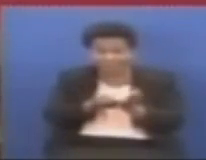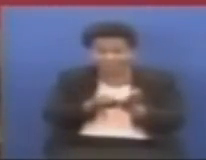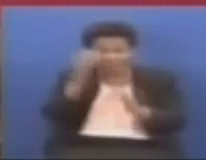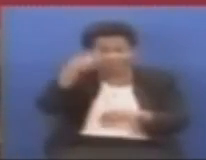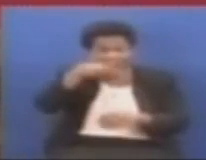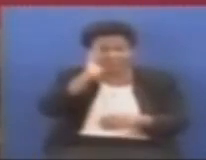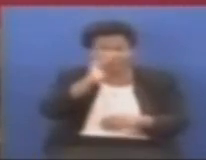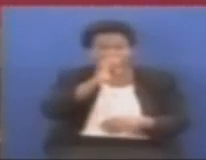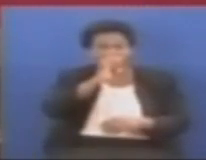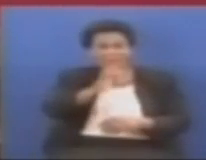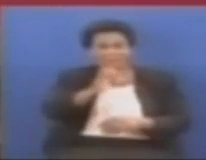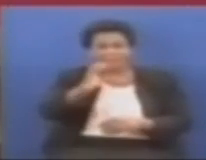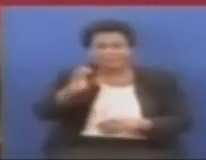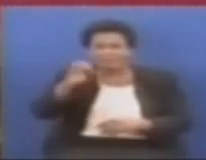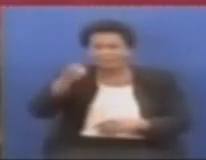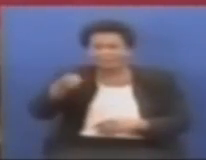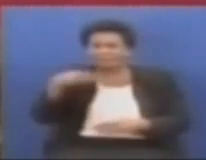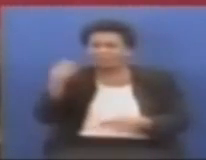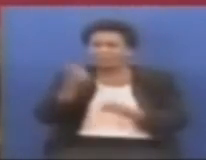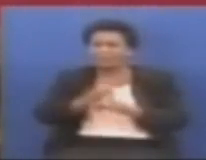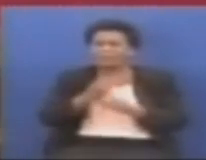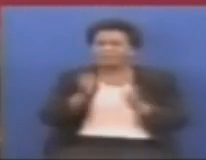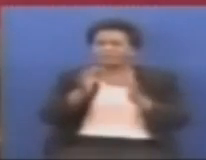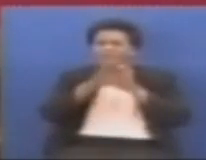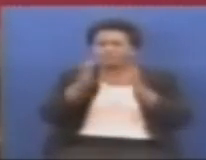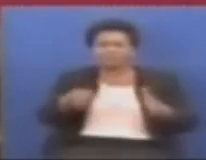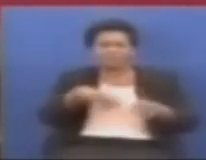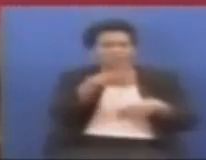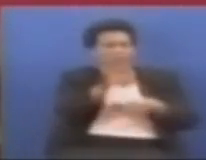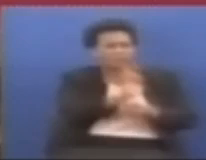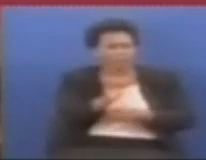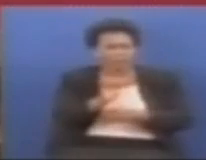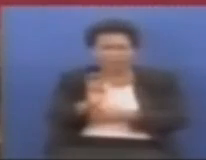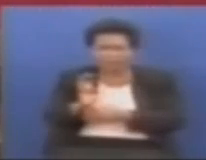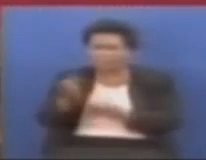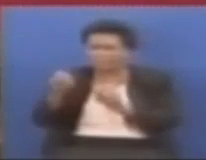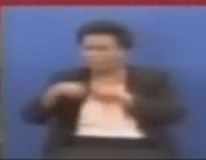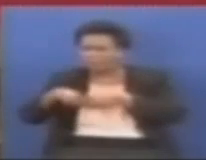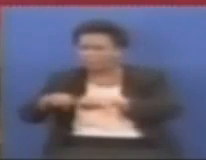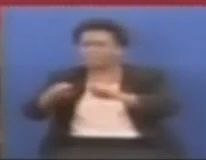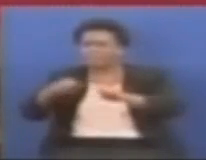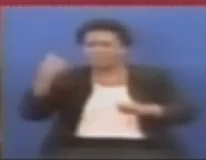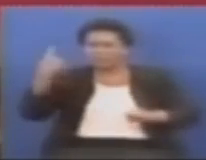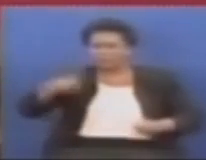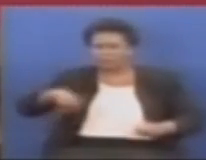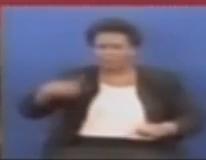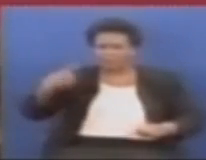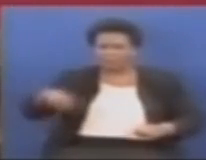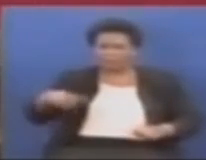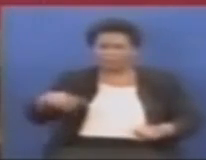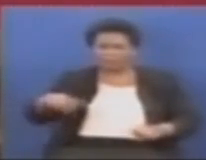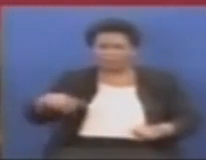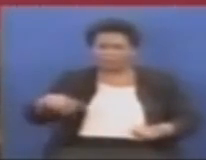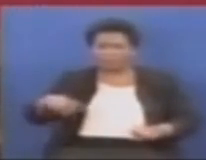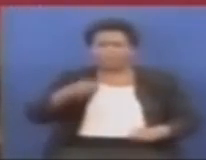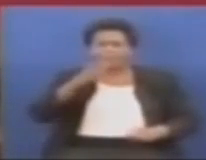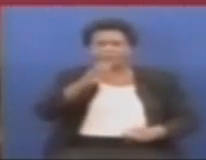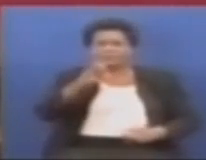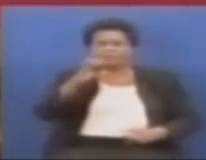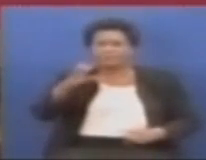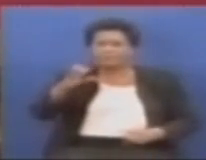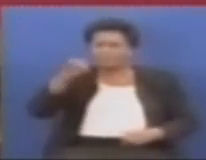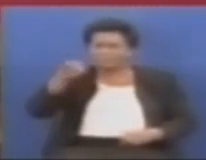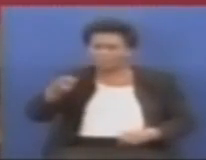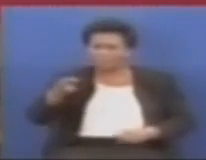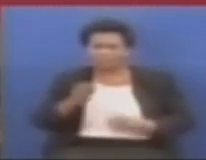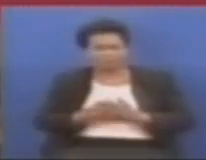katika operesheni Jodari wananchi wa Kirwa walichomewa nyavu zao moto nyingi sana, lakini kwa